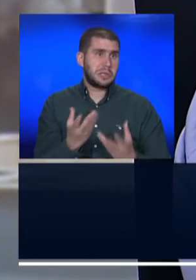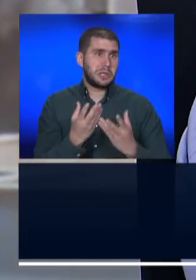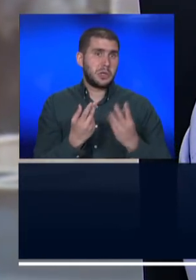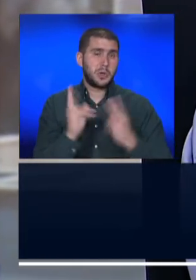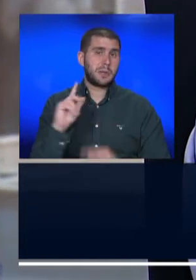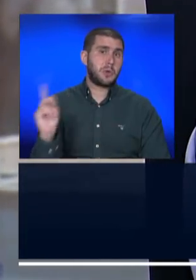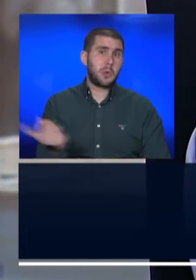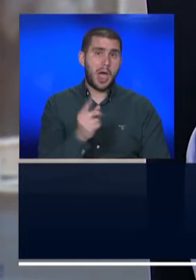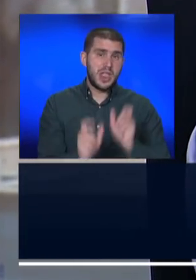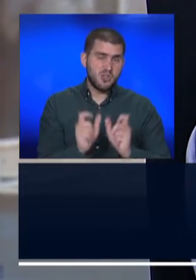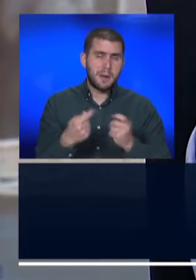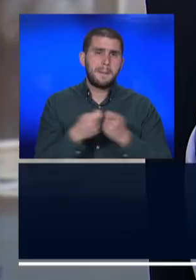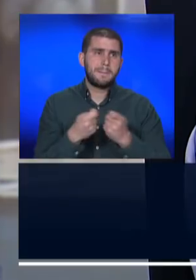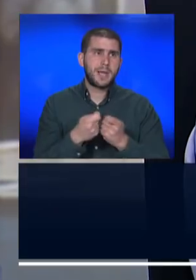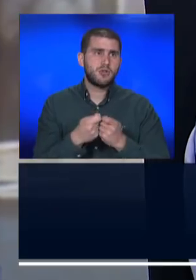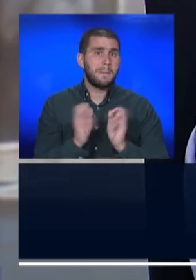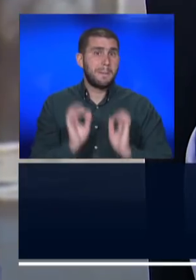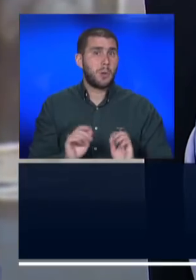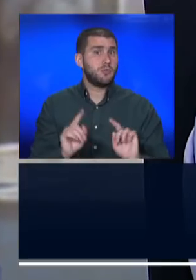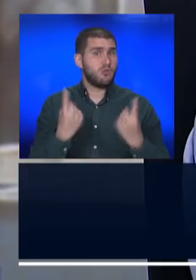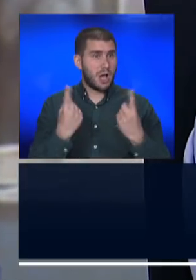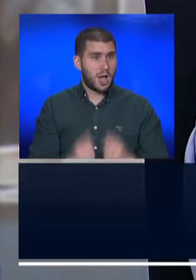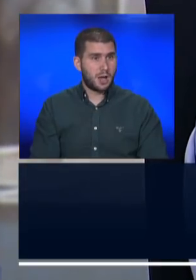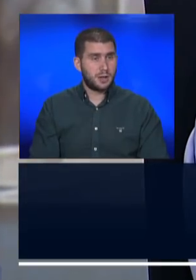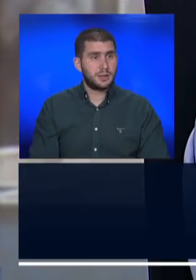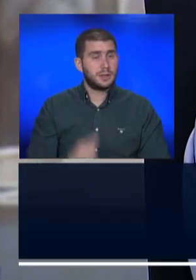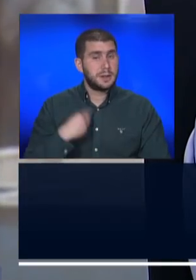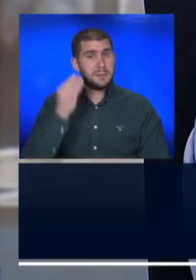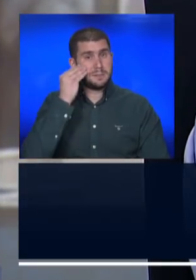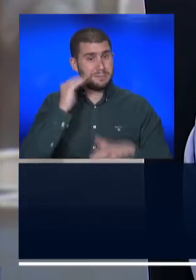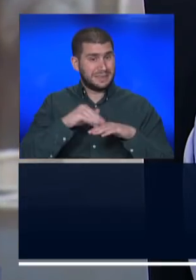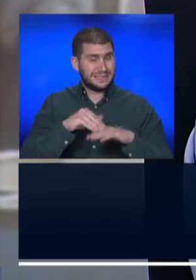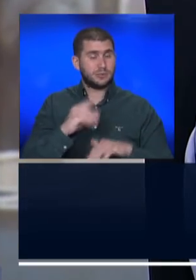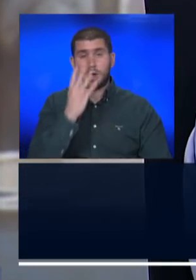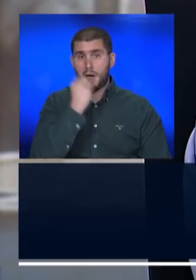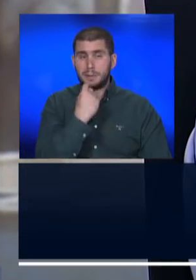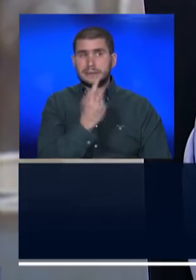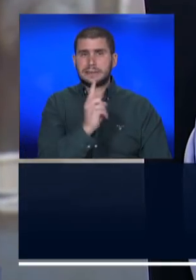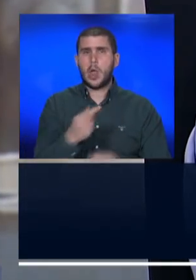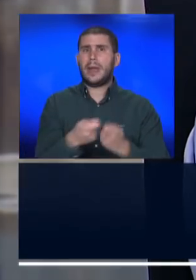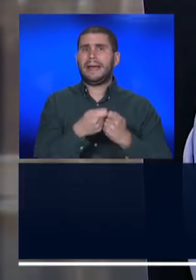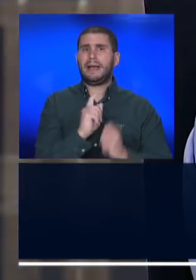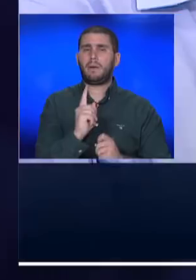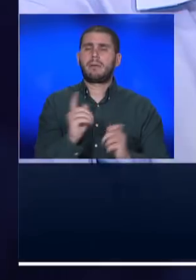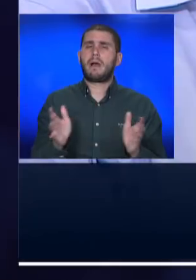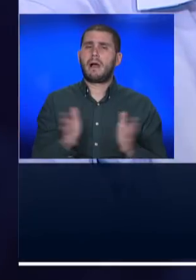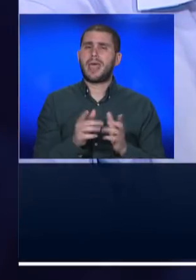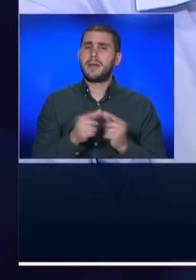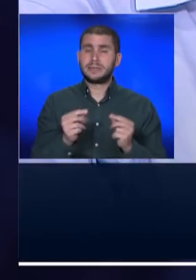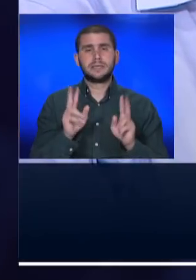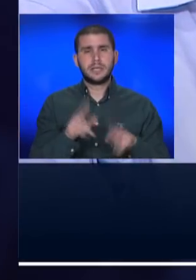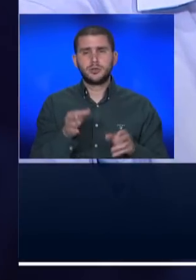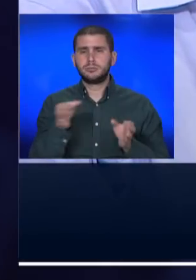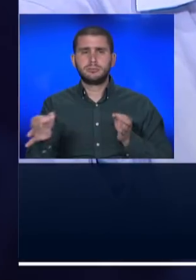לגבי בדיוק מה שקרה פה, רק מזכיר שחמאס זה לא ארגון קטן בעזה, יש לו פריסה